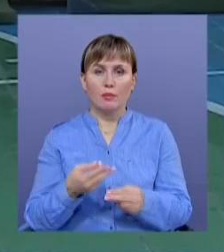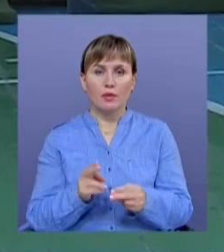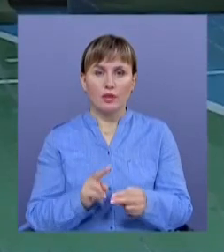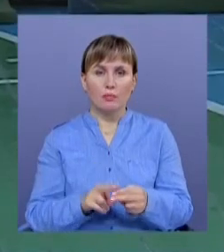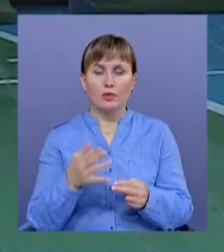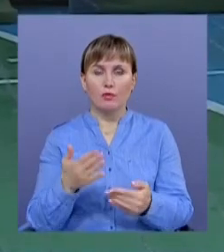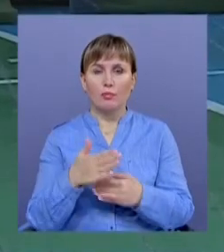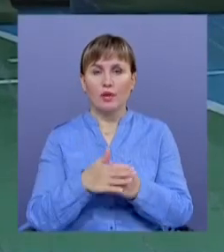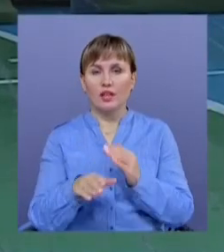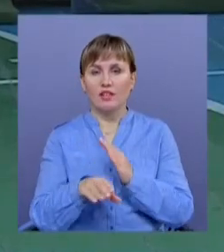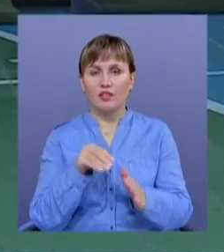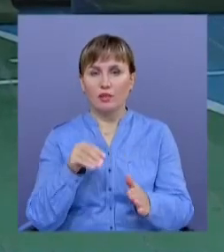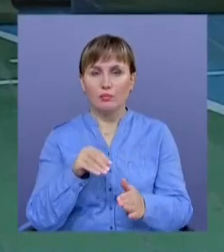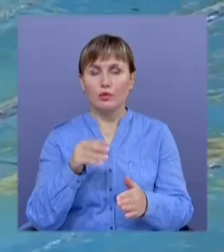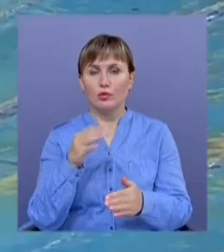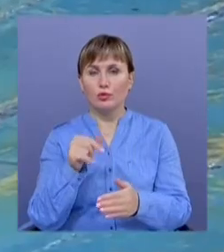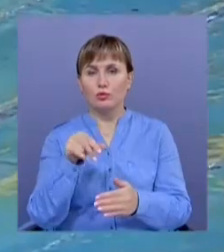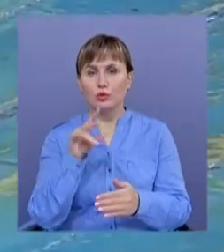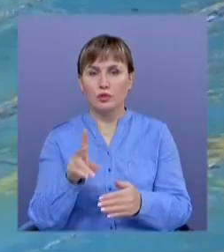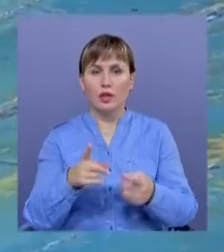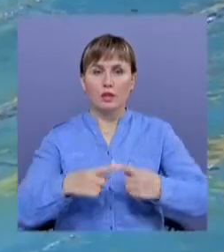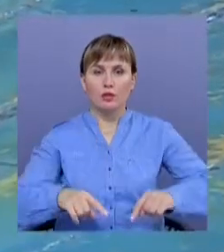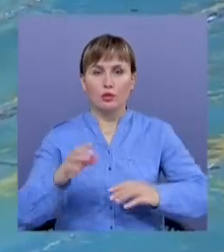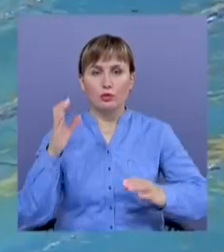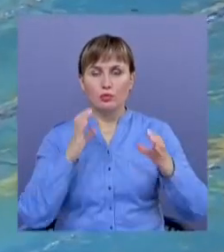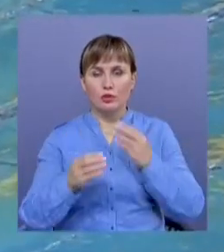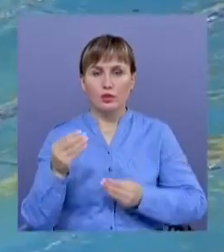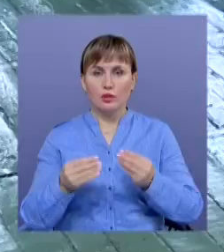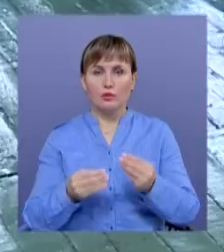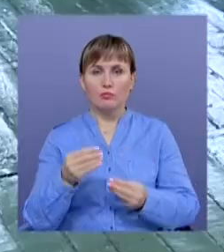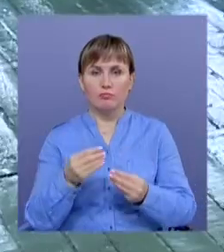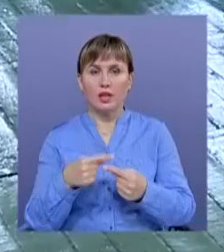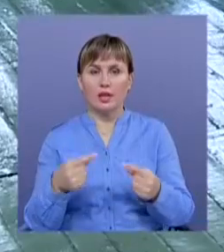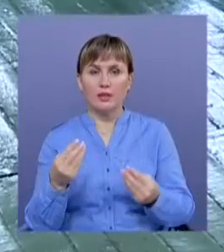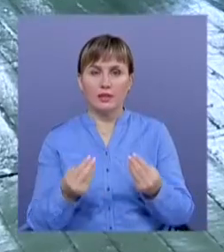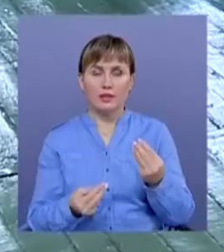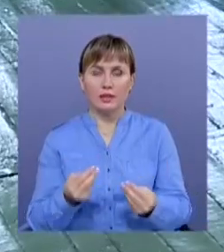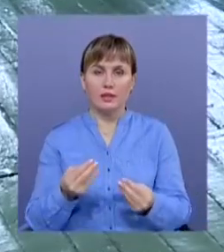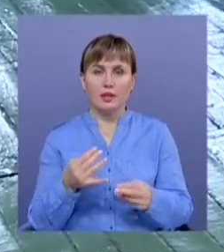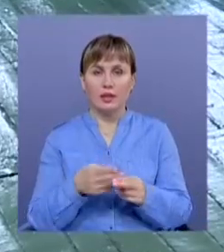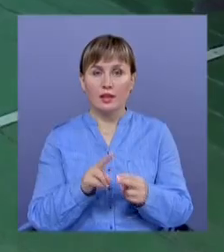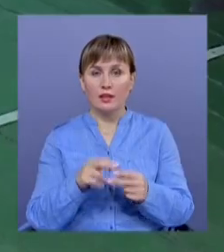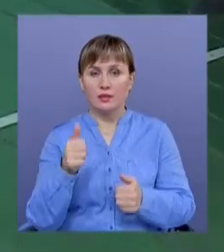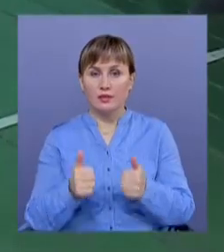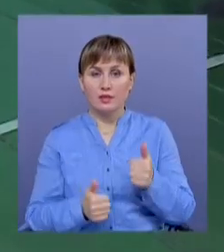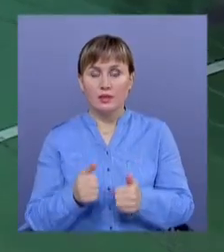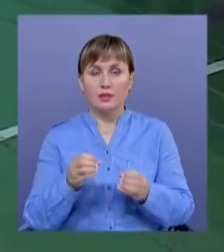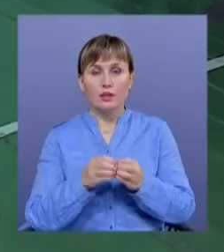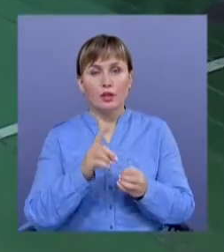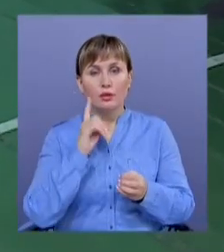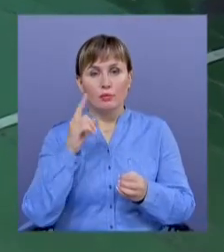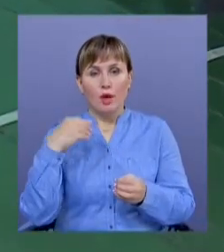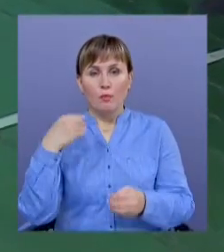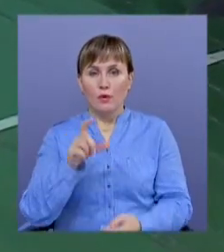его предвыборный штаб в Щучинске организовал студенческий турнир по асык-ату. В ловкости и зоркости соревновались десятки юных